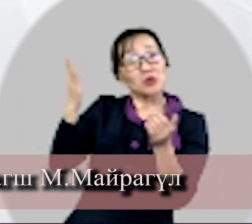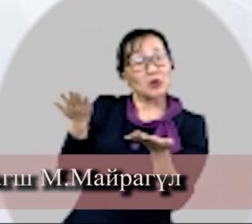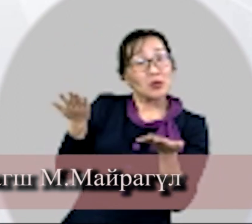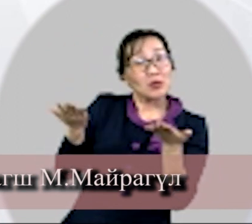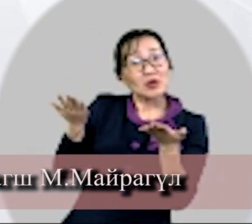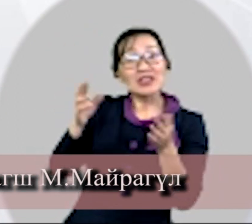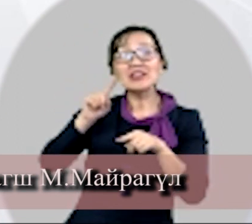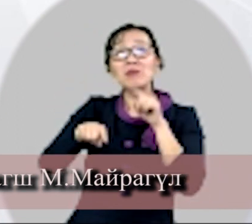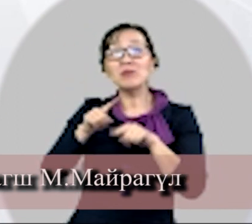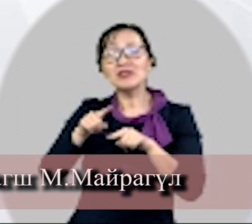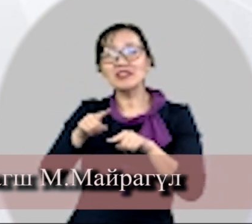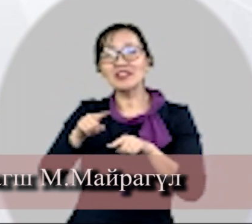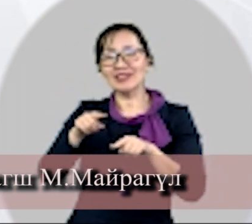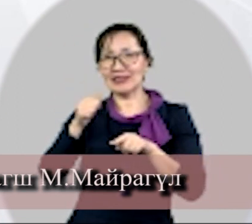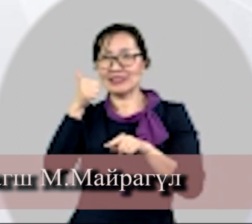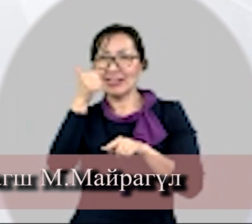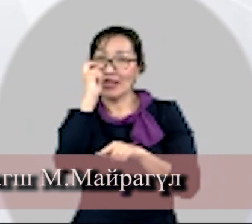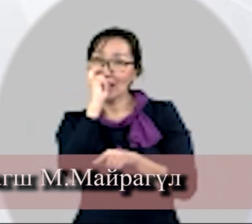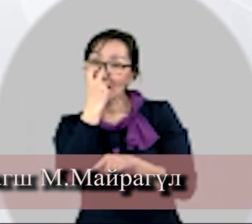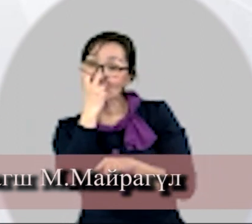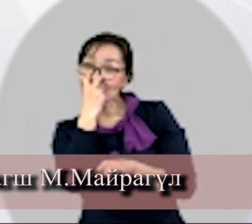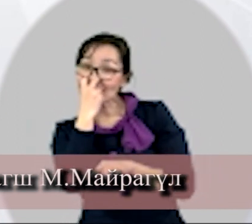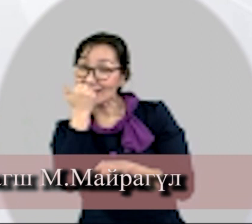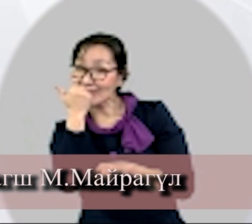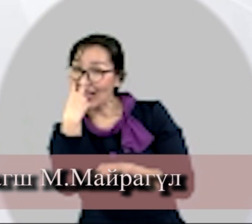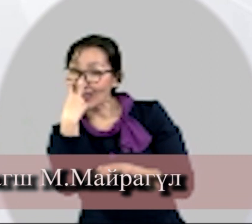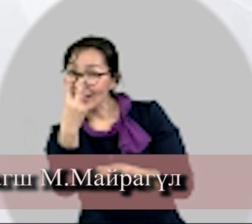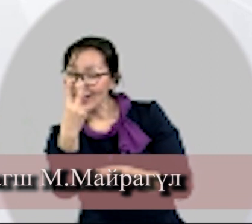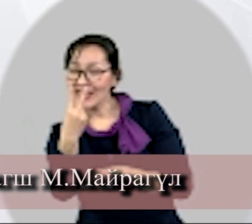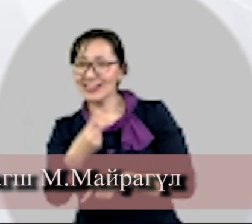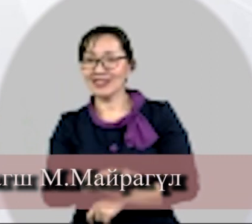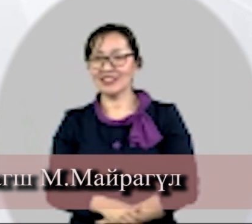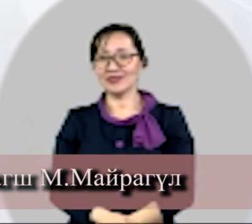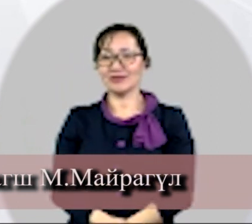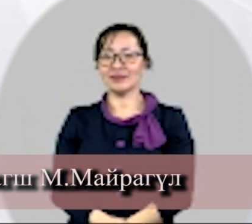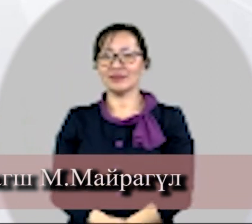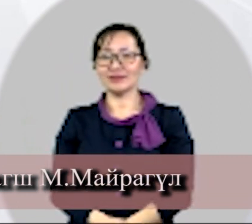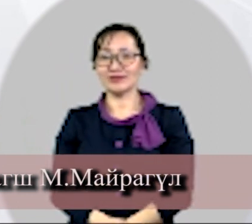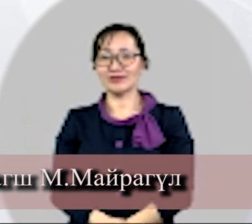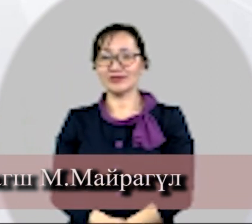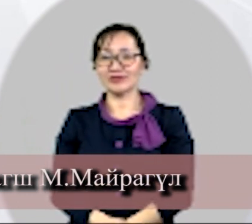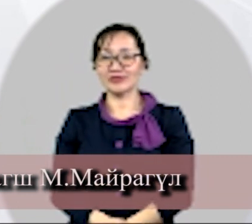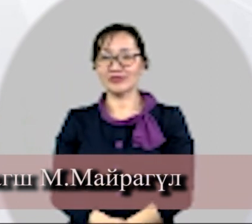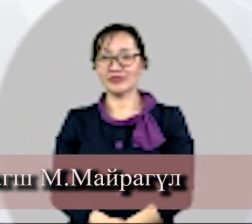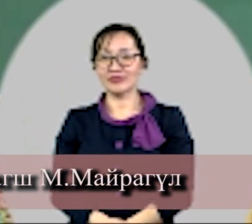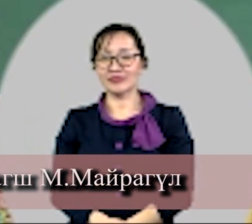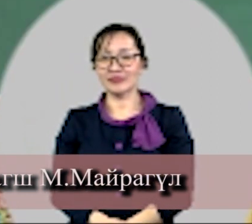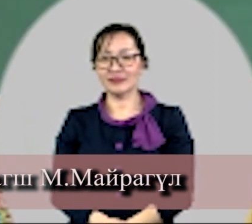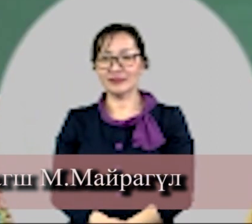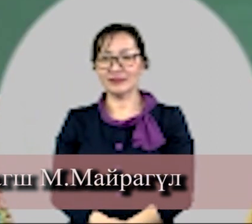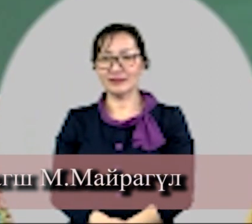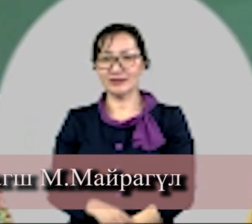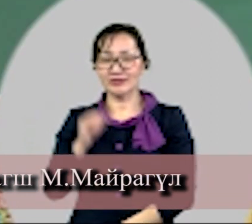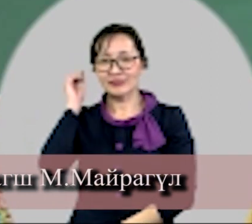көрсетіп тұрғандықтан ауа райы әрине суық. Неге десек, термометрдің көрсеткіші алу